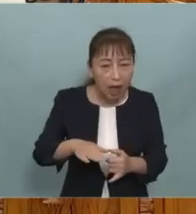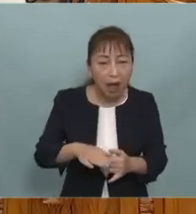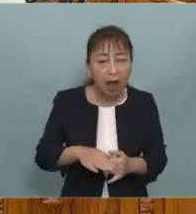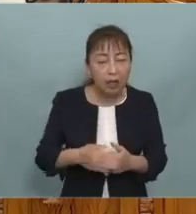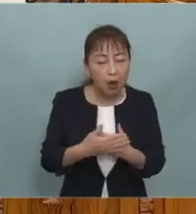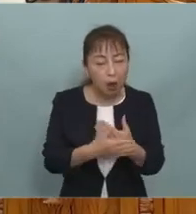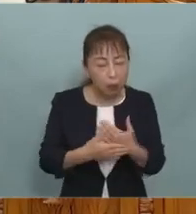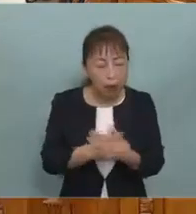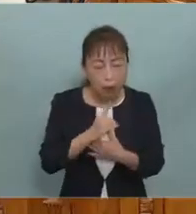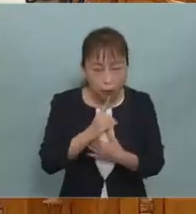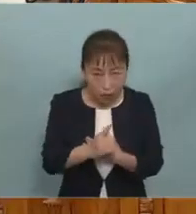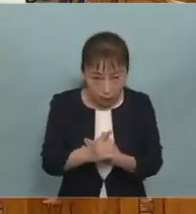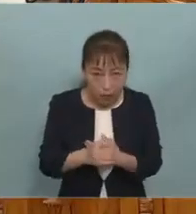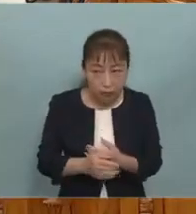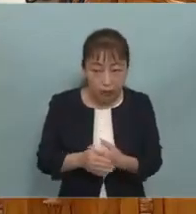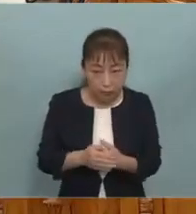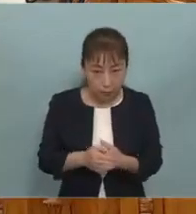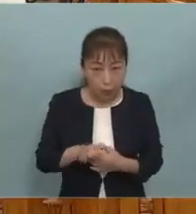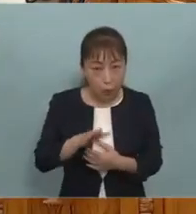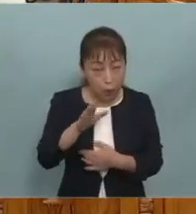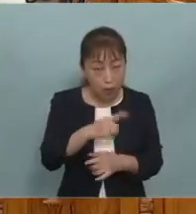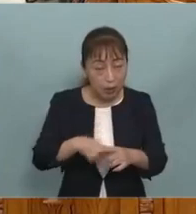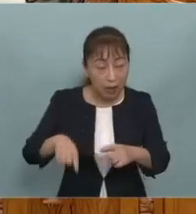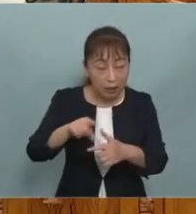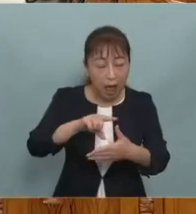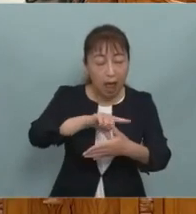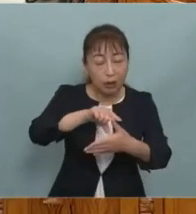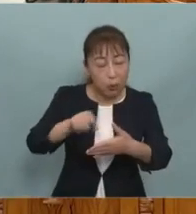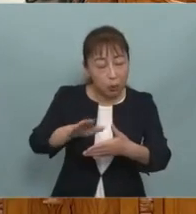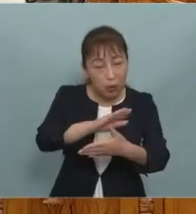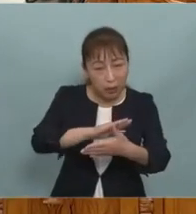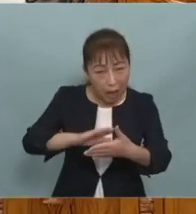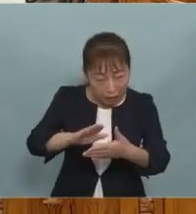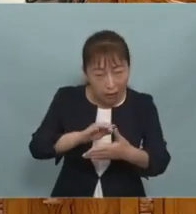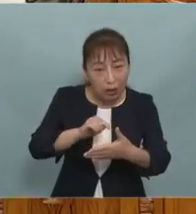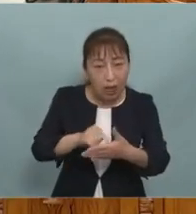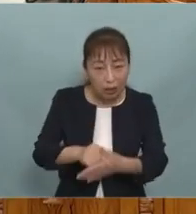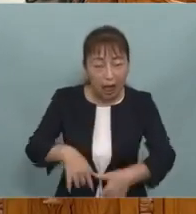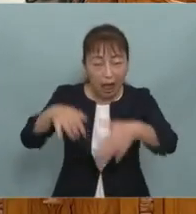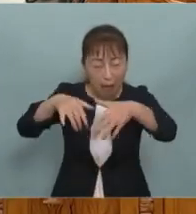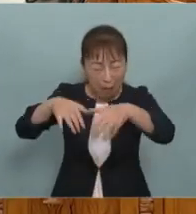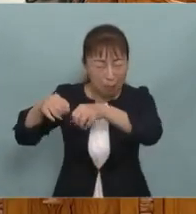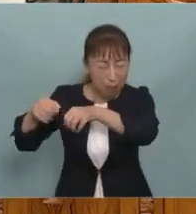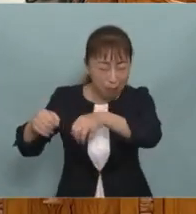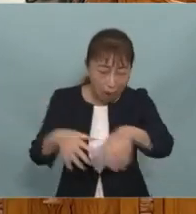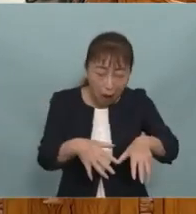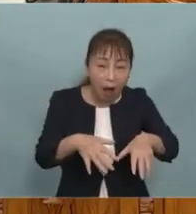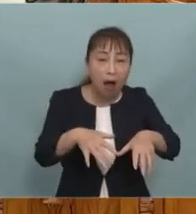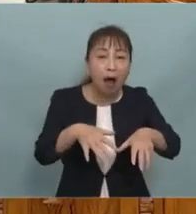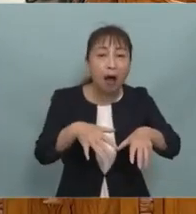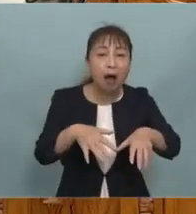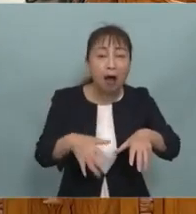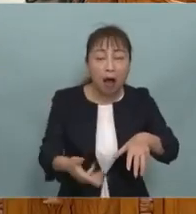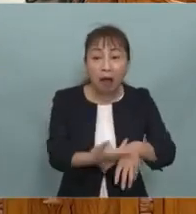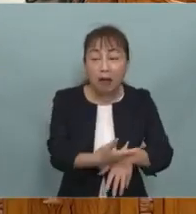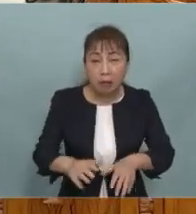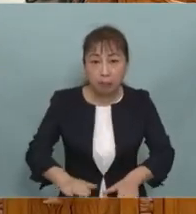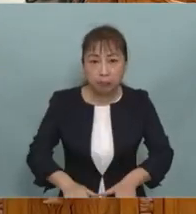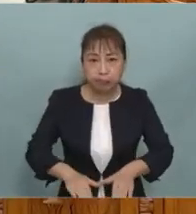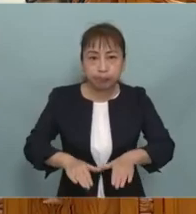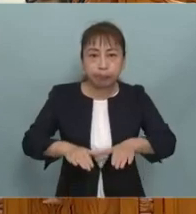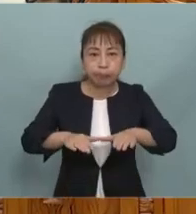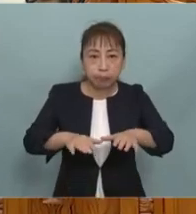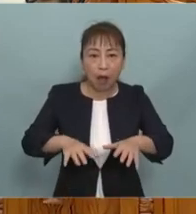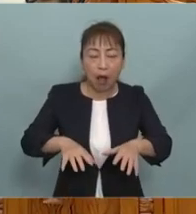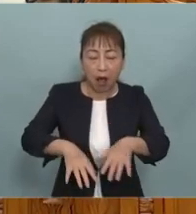を申し上げますその後さらに半島の地を豪が遅い氾濫や